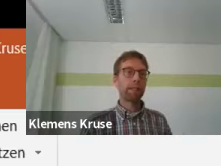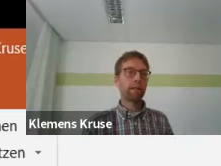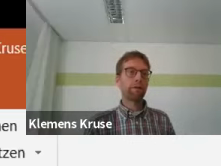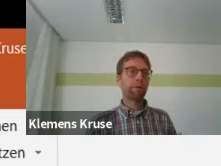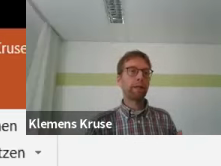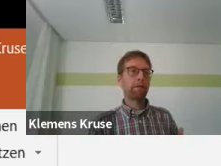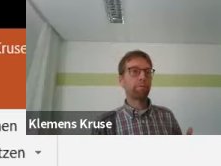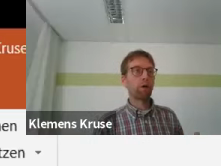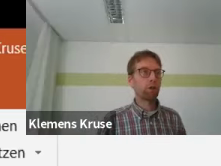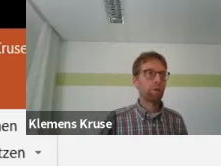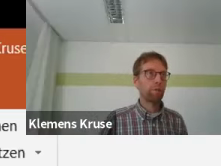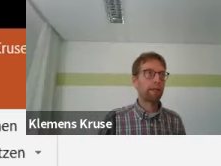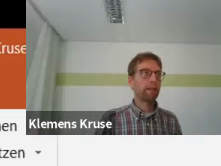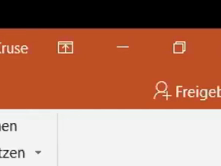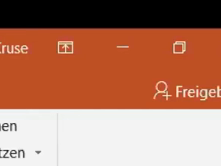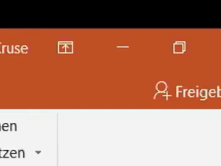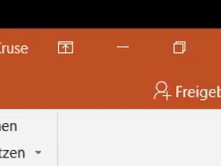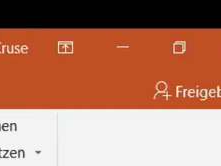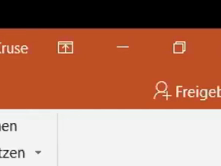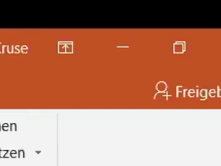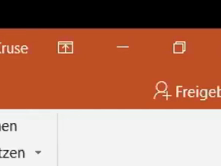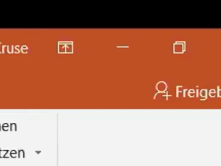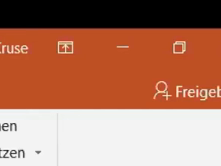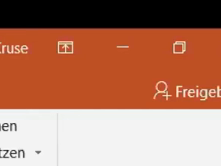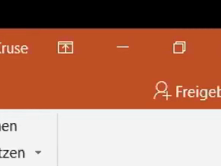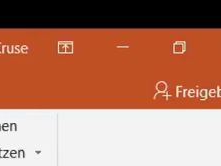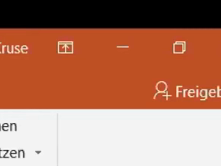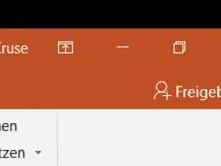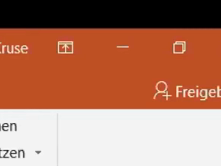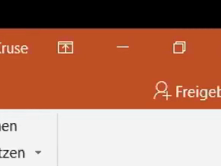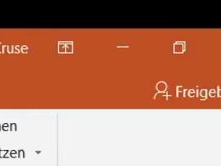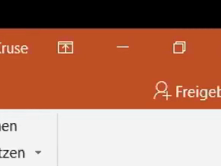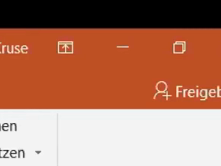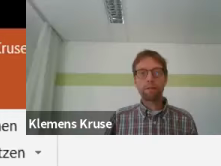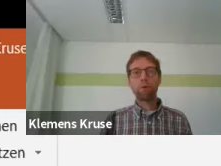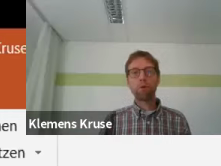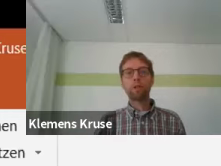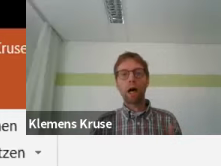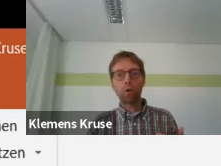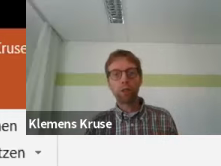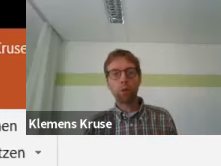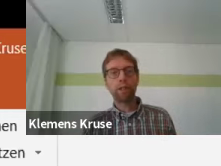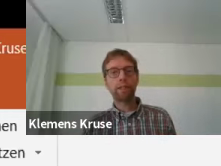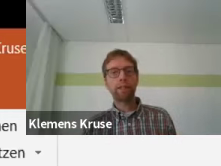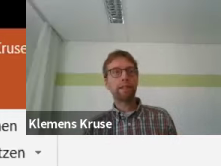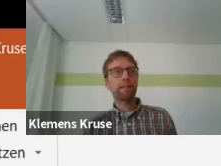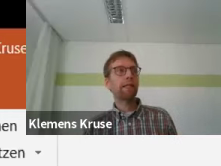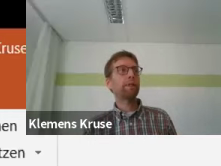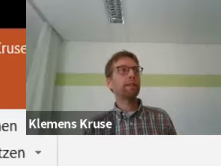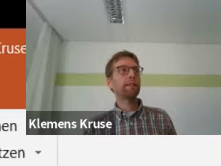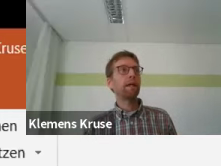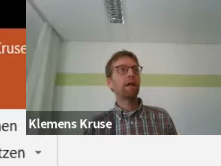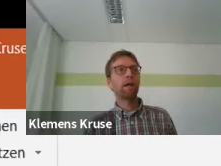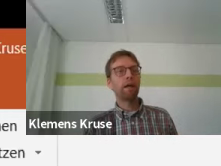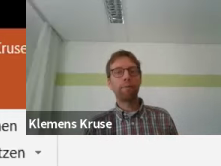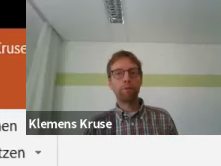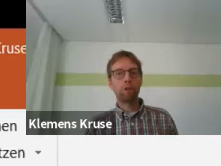anerkannten Behindertenverbänden, Verbraucherschutzverbänden eingeleitet werden. Und dann als letzten Punkt, auch nicht uninteressant, gibt